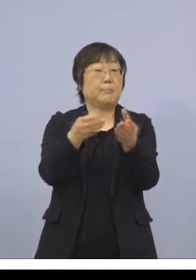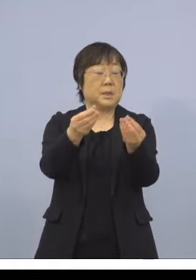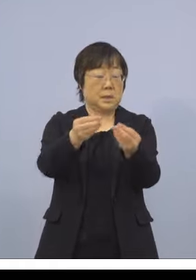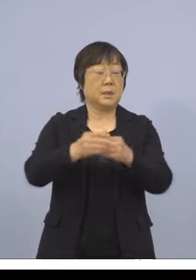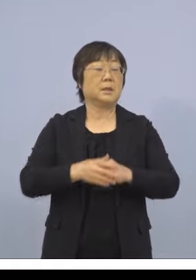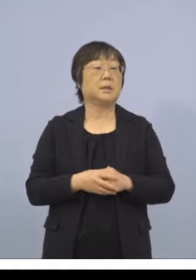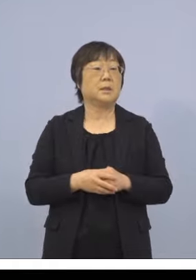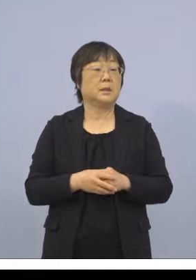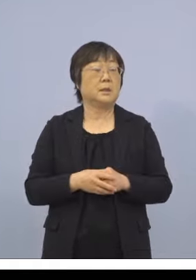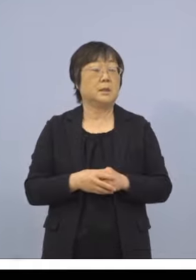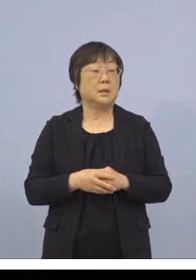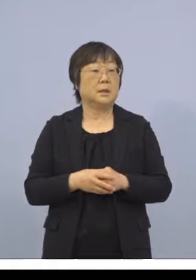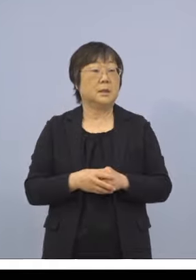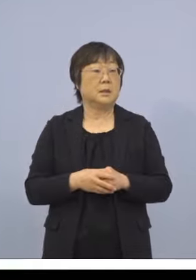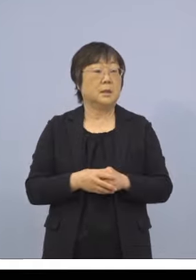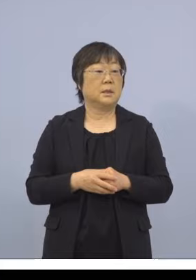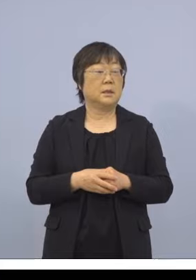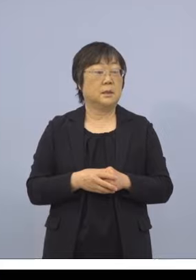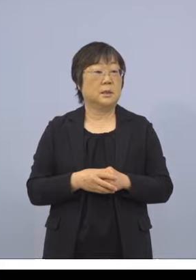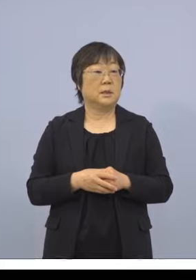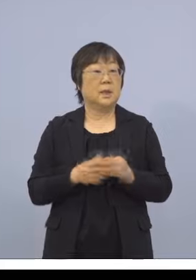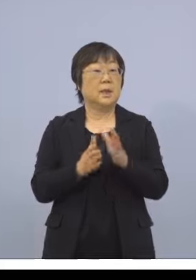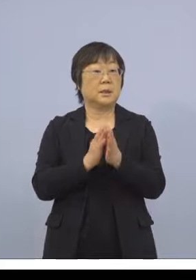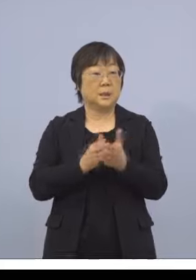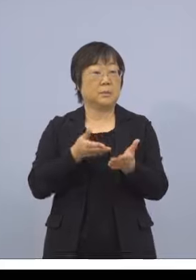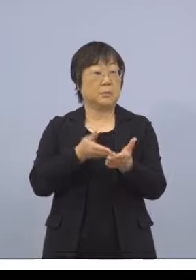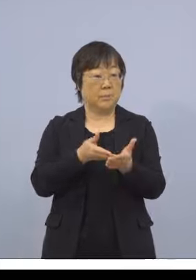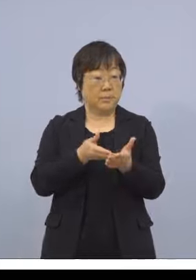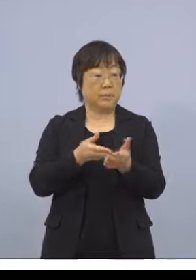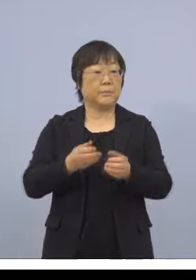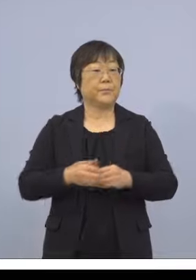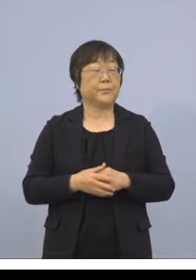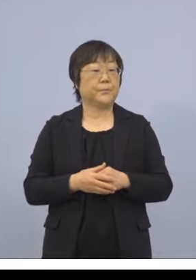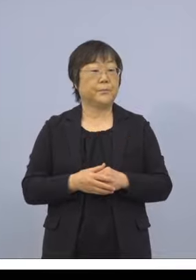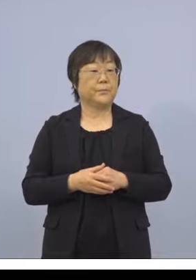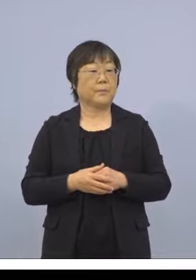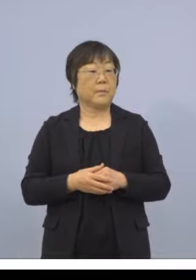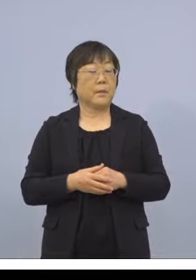で、もう改めもう一回申し上げますとね、